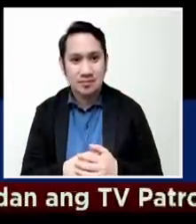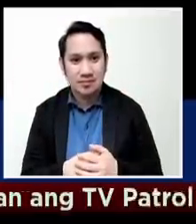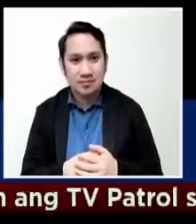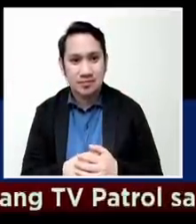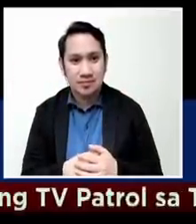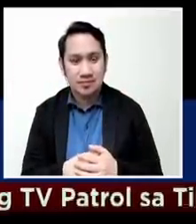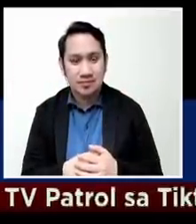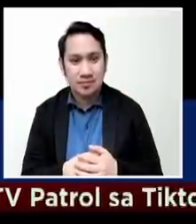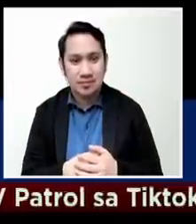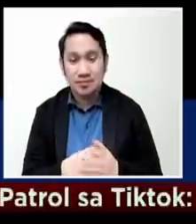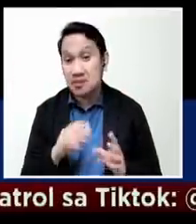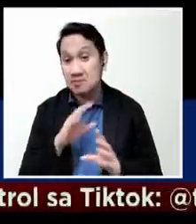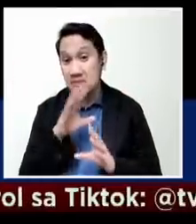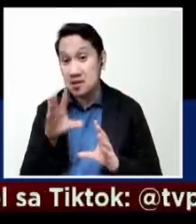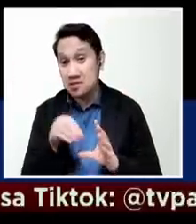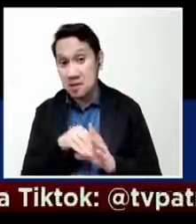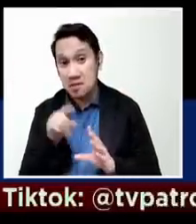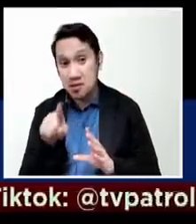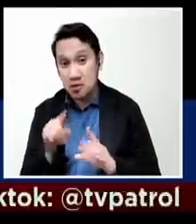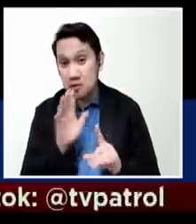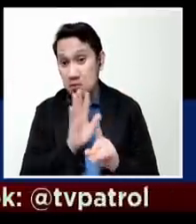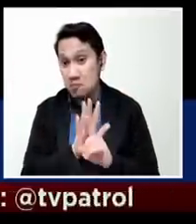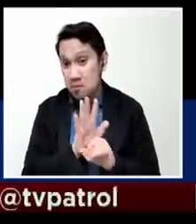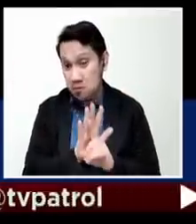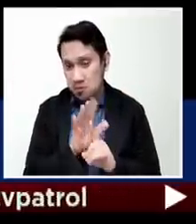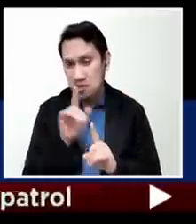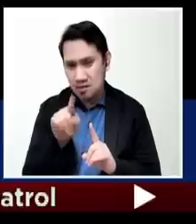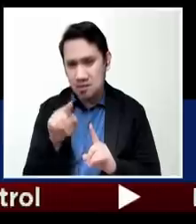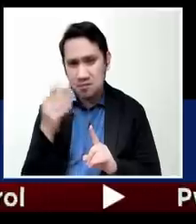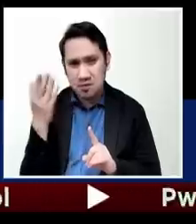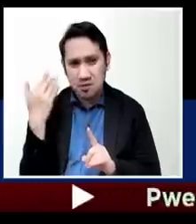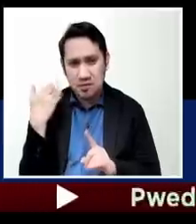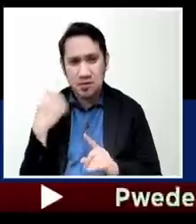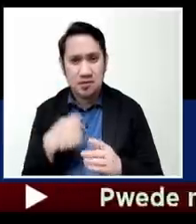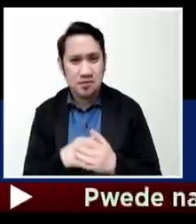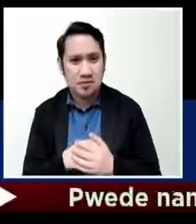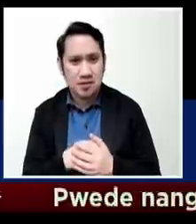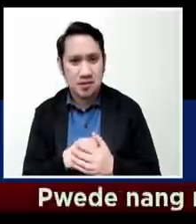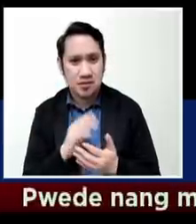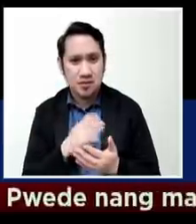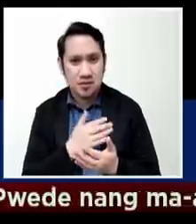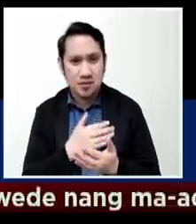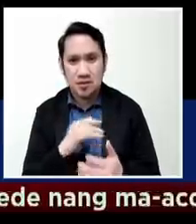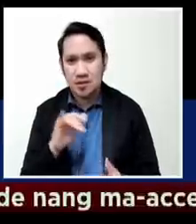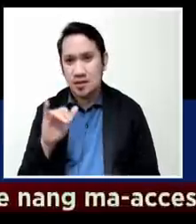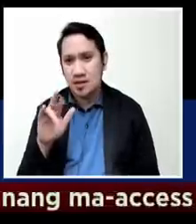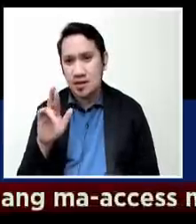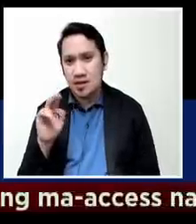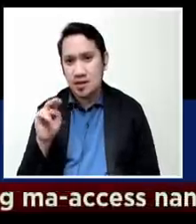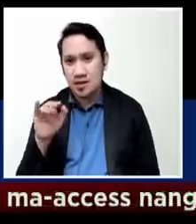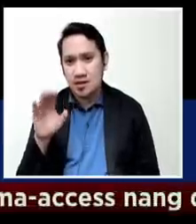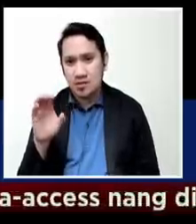Kabilang sa all-time hits na inawit ni Alanis mula sa kanyang sikat na Jagged Little Pill album ang Ironic.